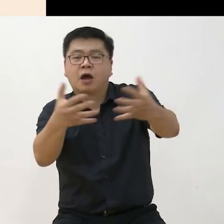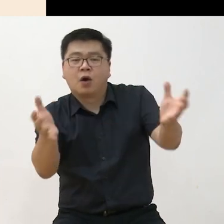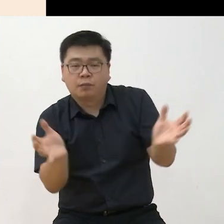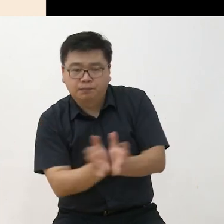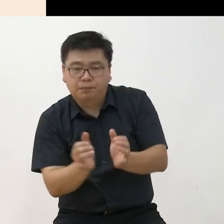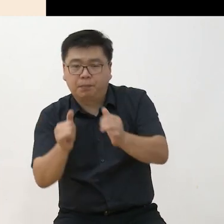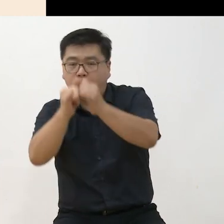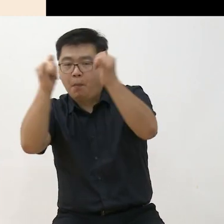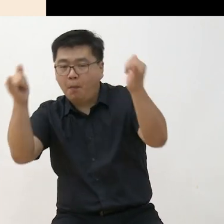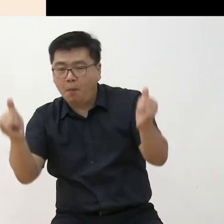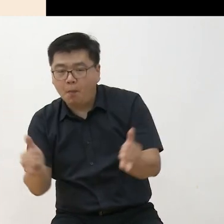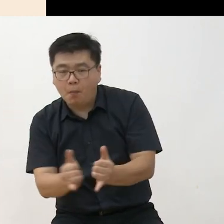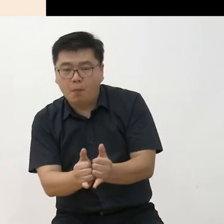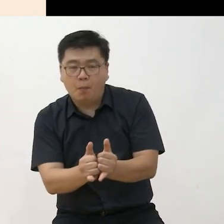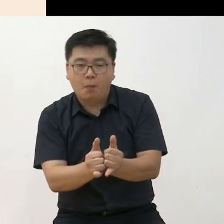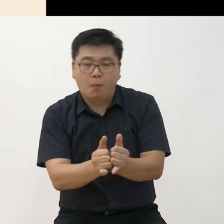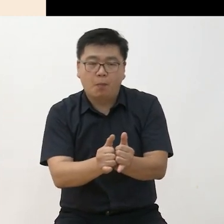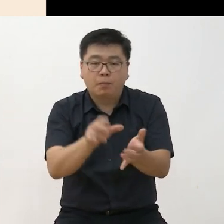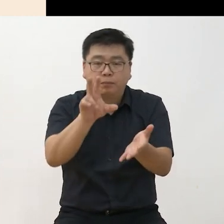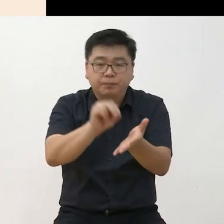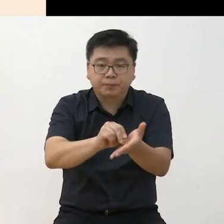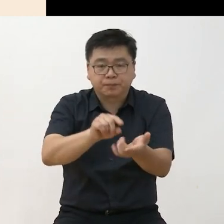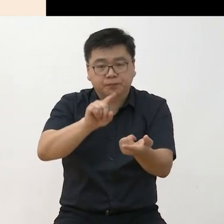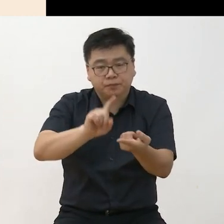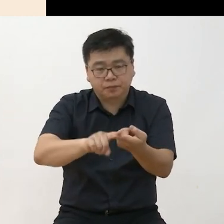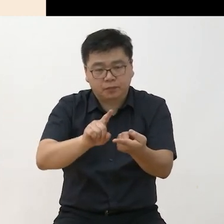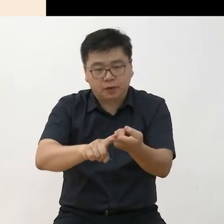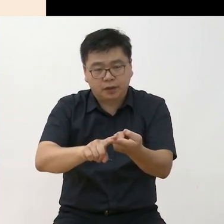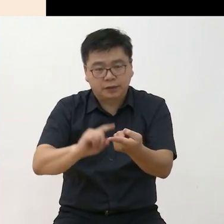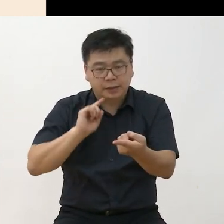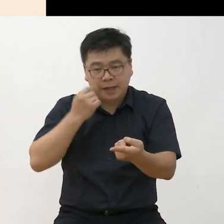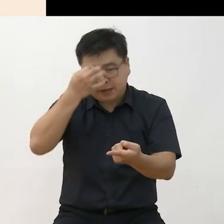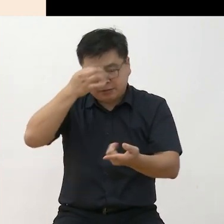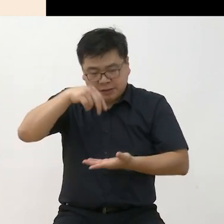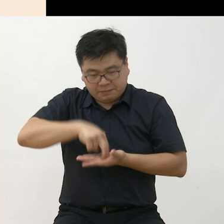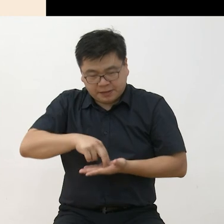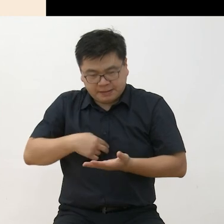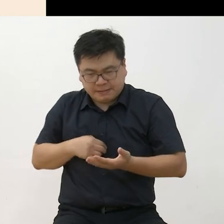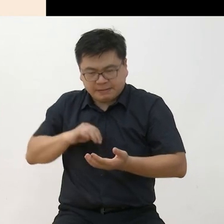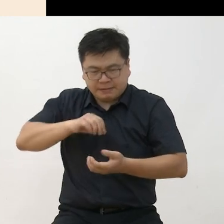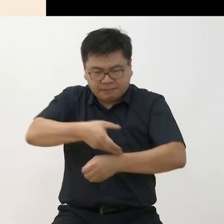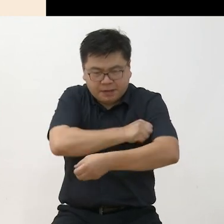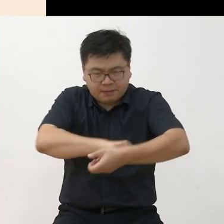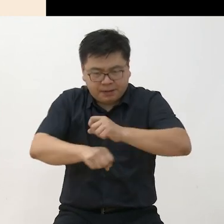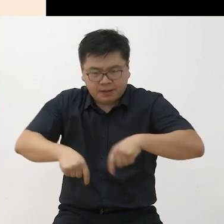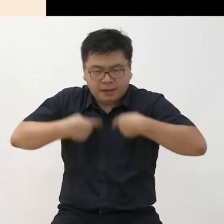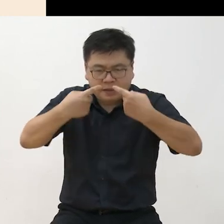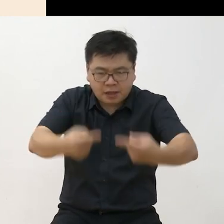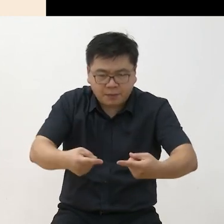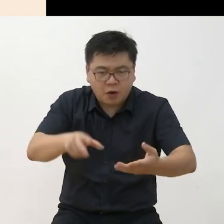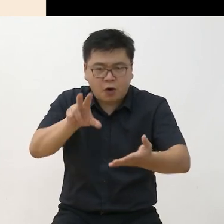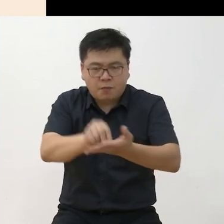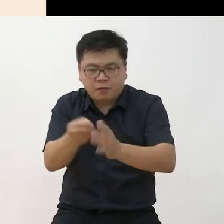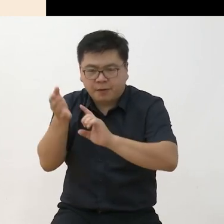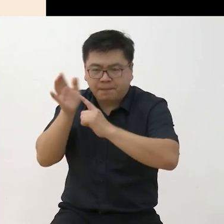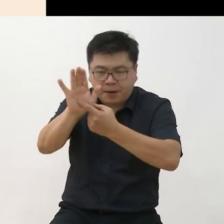어떤 사회 문제 등에 대해서 예술이 좀 개입하고 문제를 드러내고